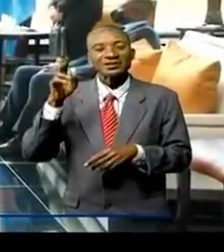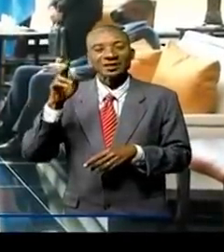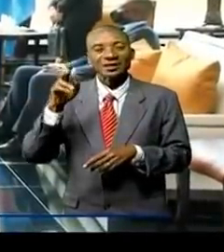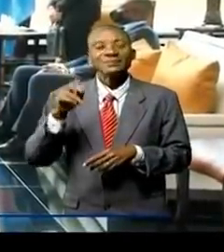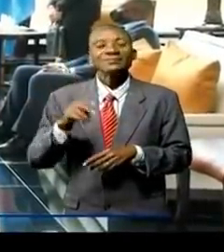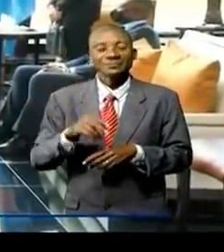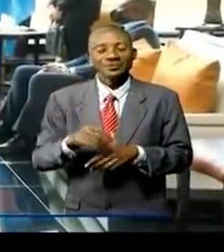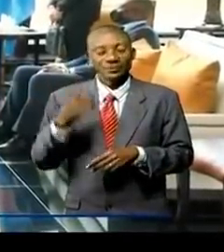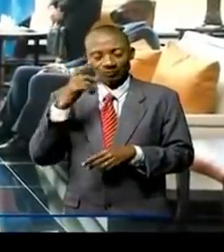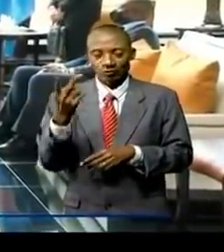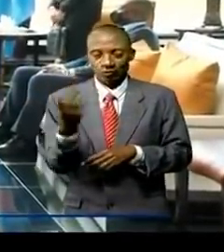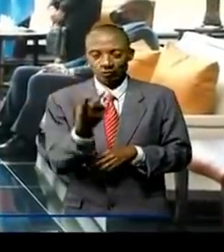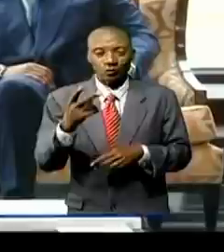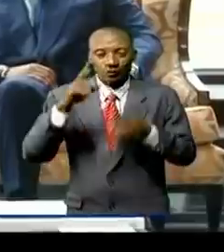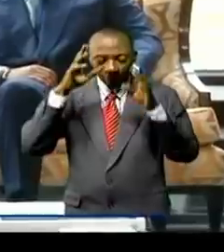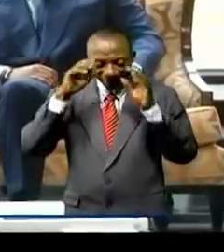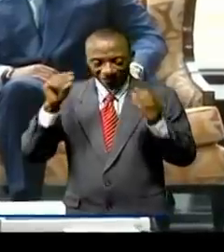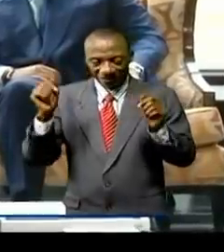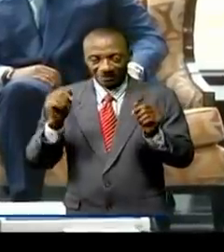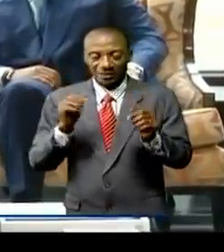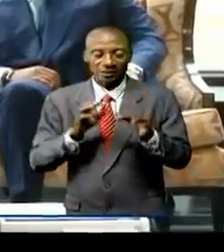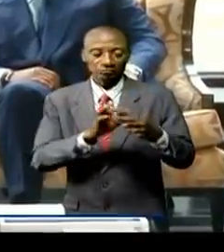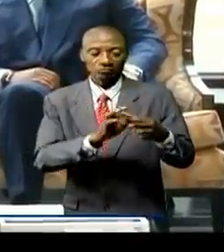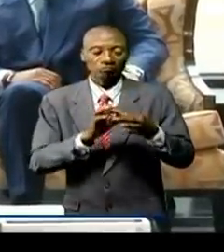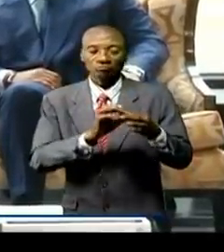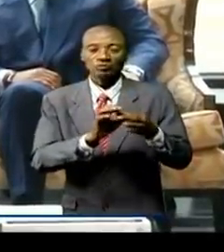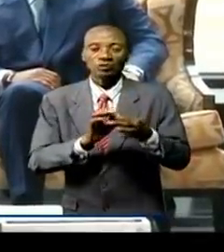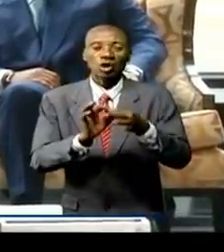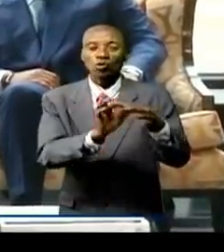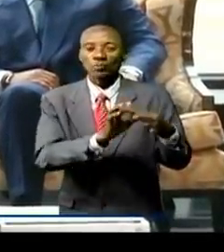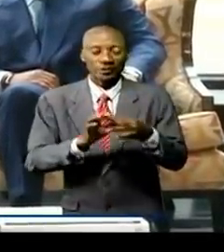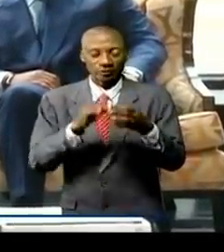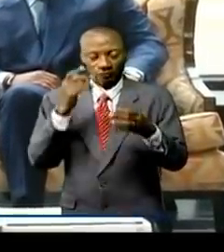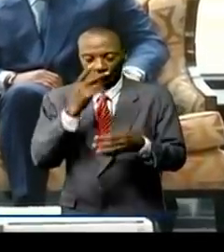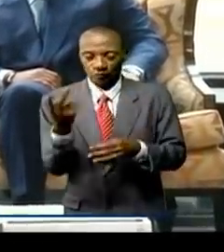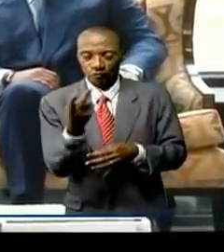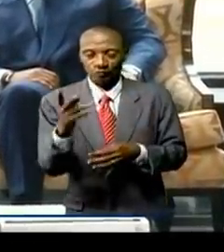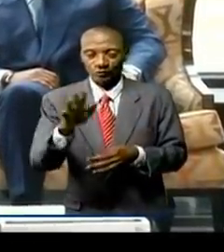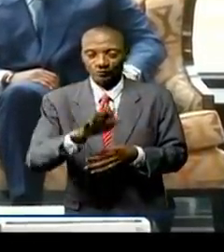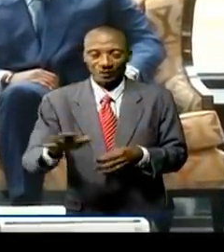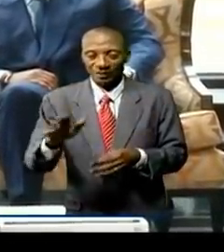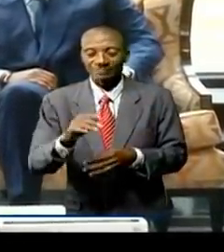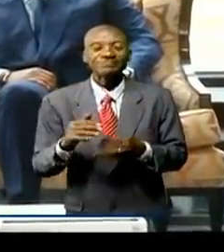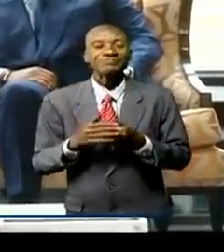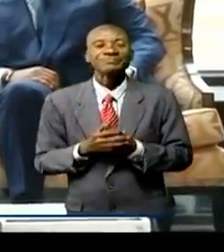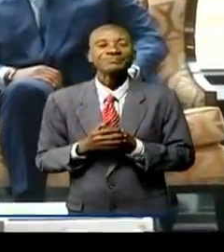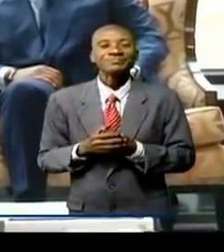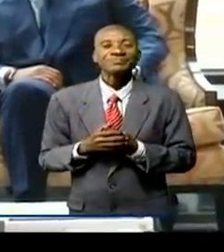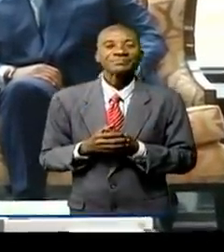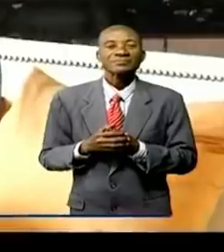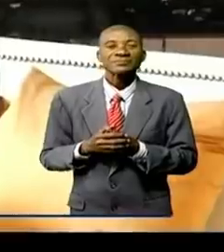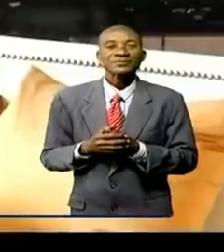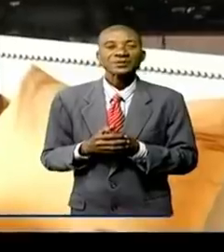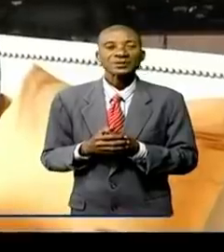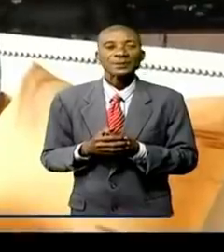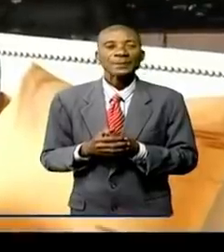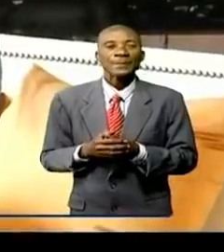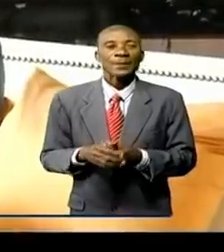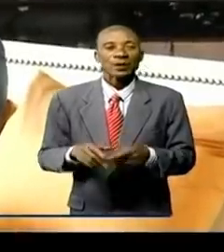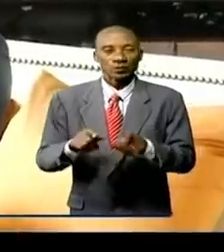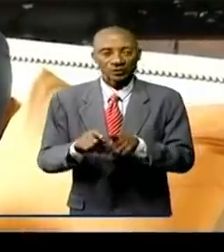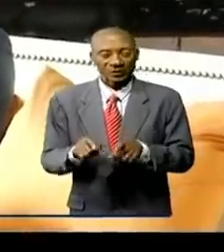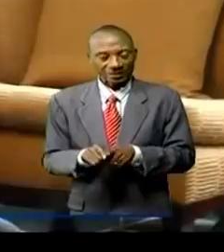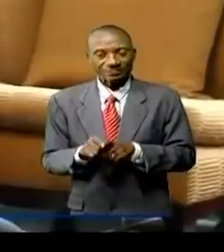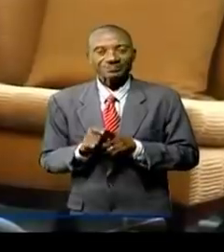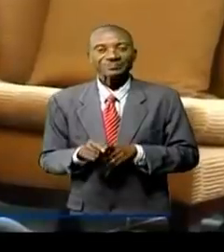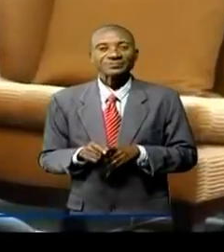la coopération bilatérale entre leurs pays. L'occasion a également donné lieu aux échanges sur les questions